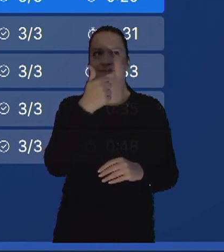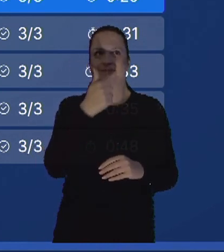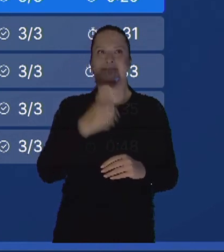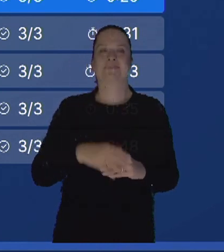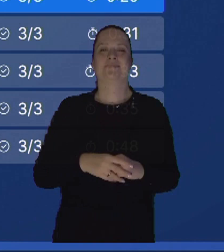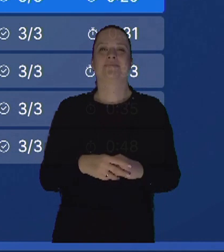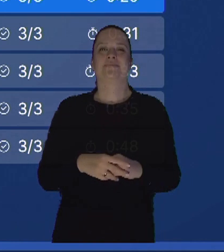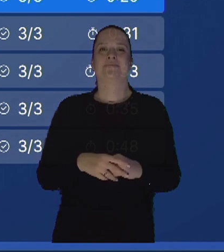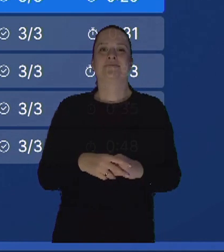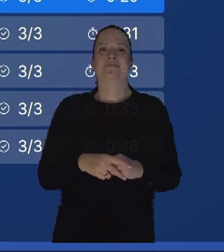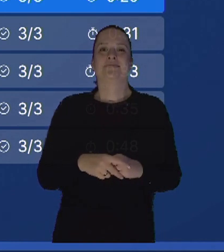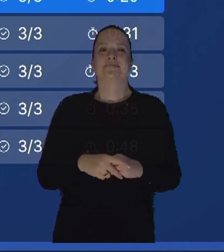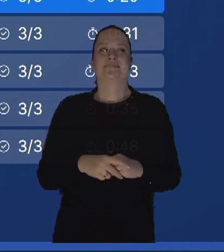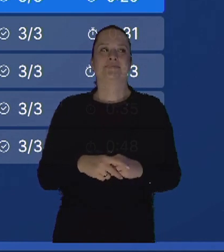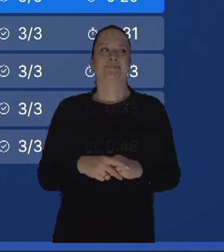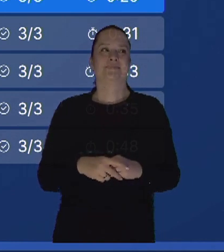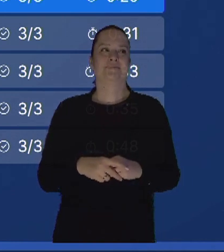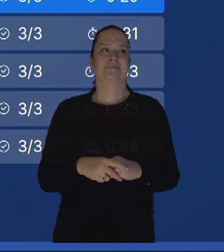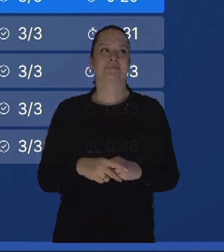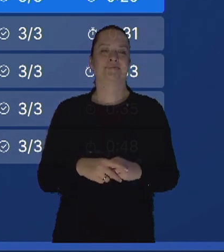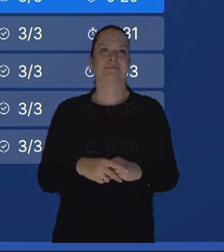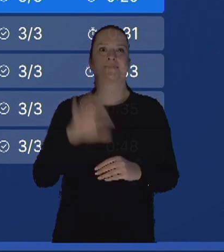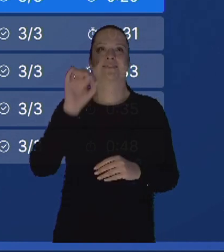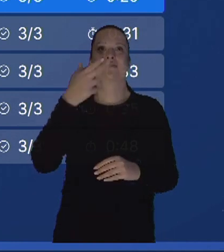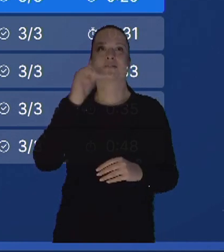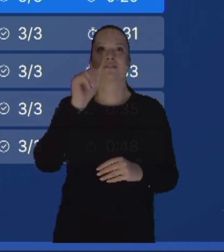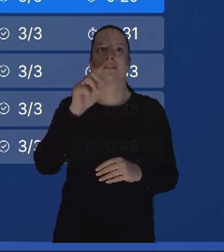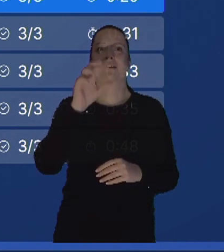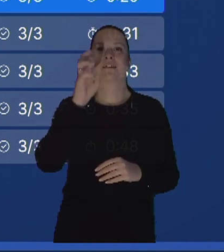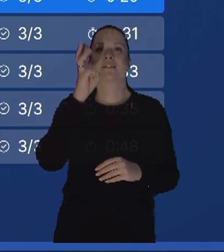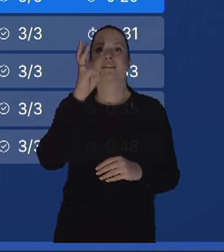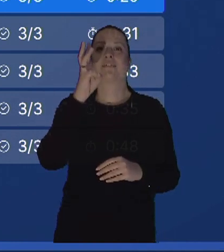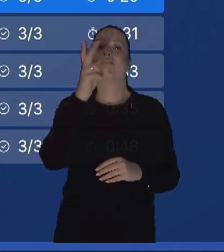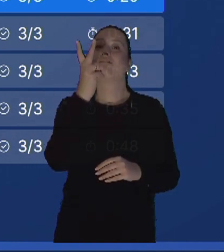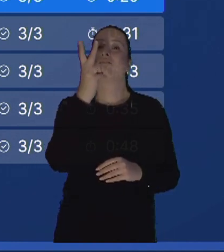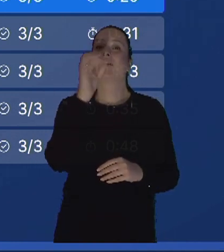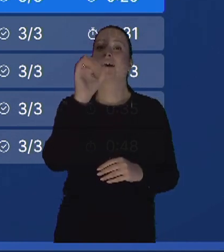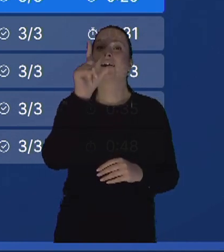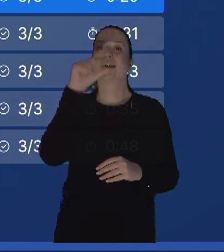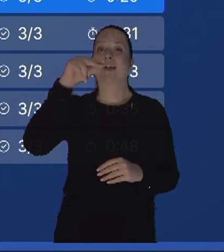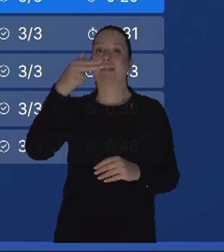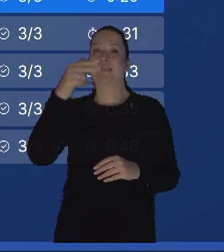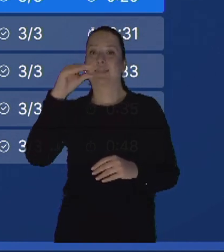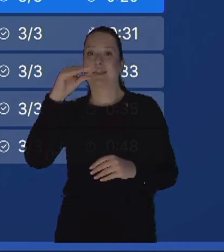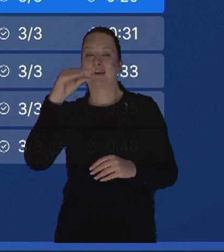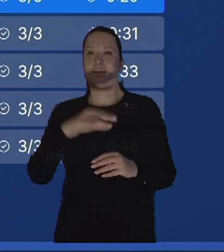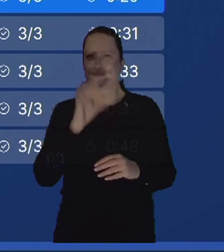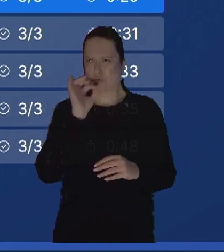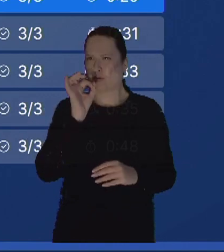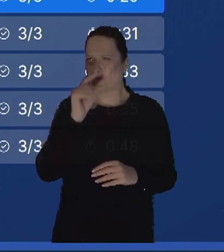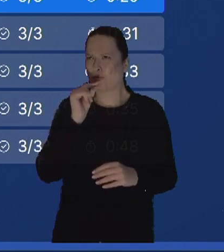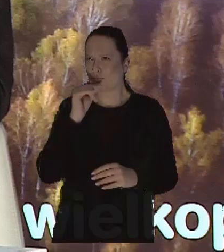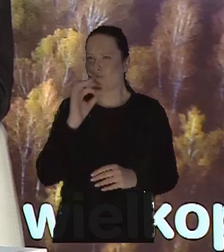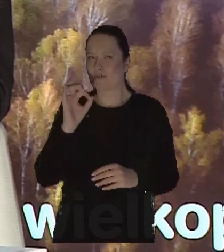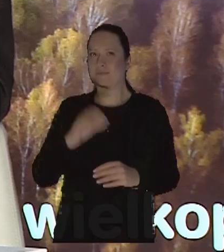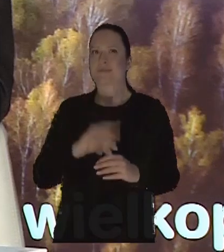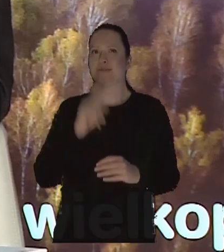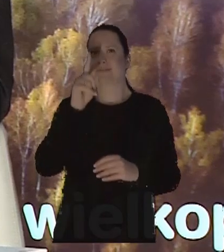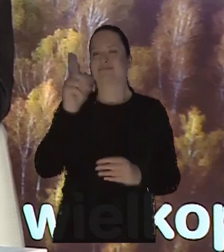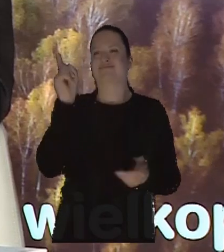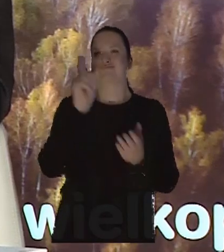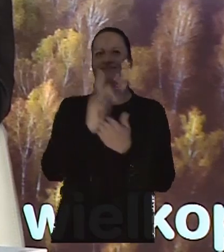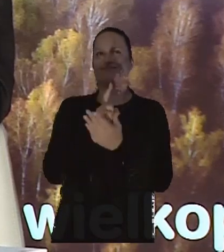które wygrywają. Sonia Valente. Dobrze, dobrze mówię? To jest nasza